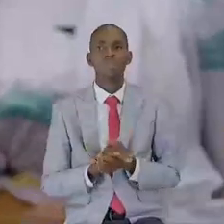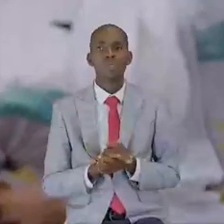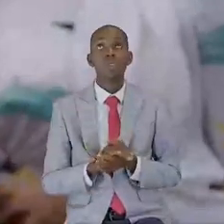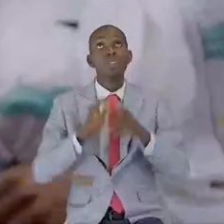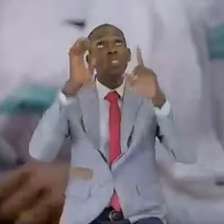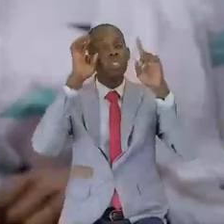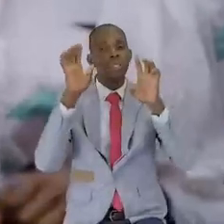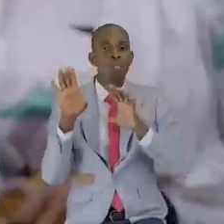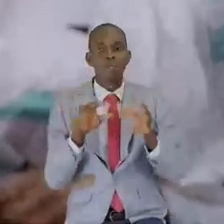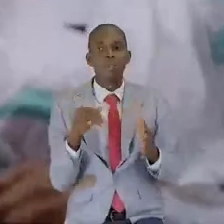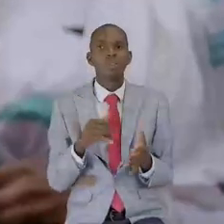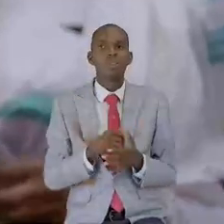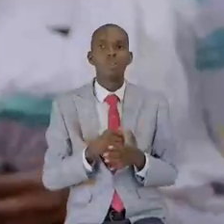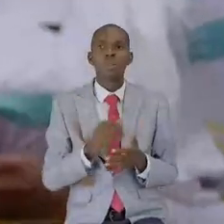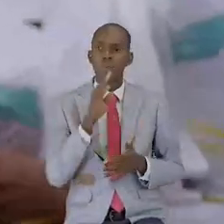fait.